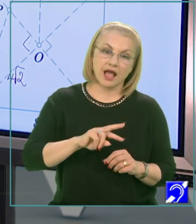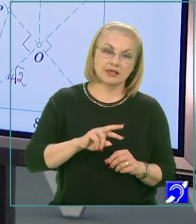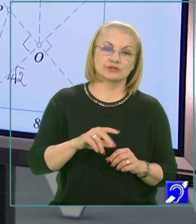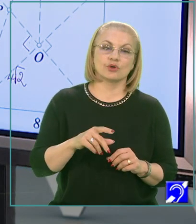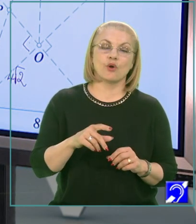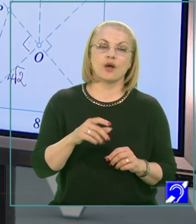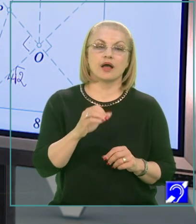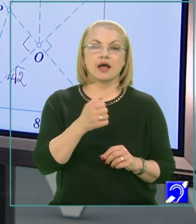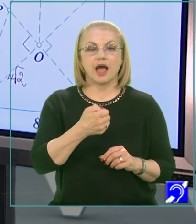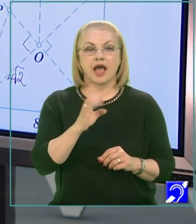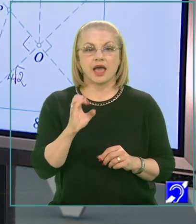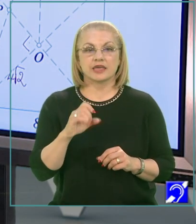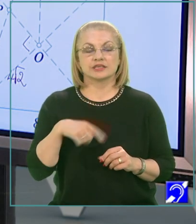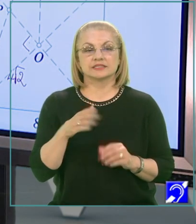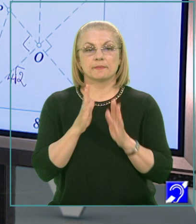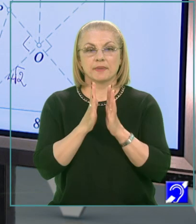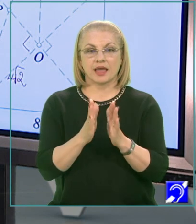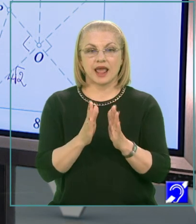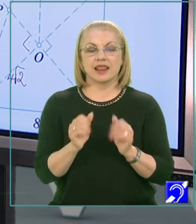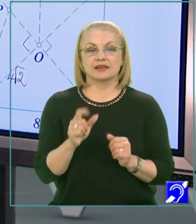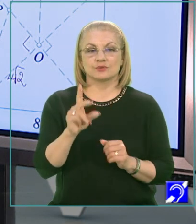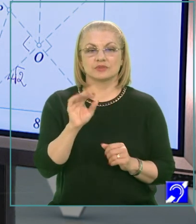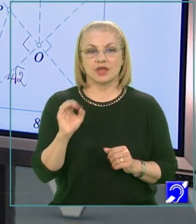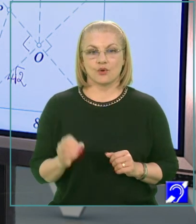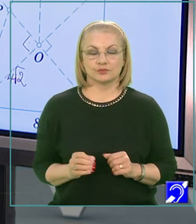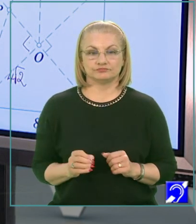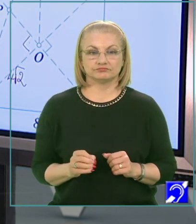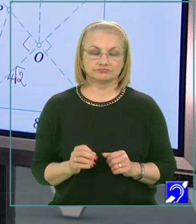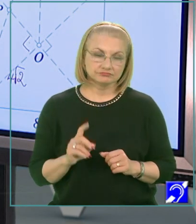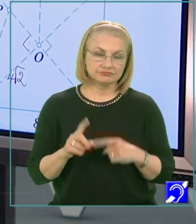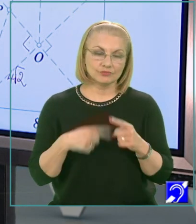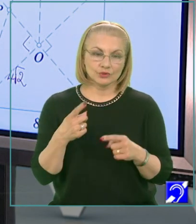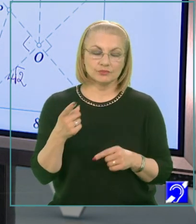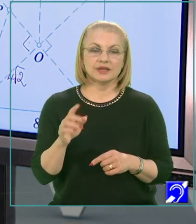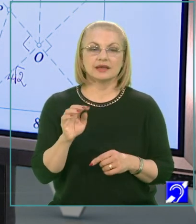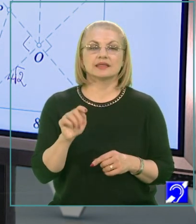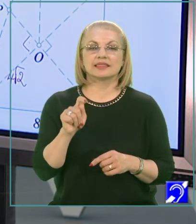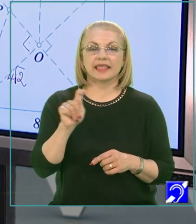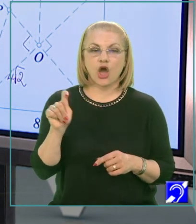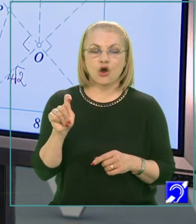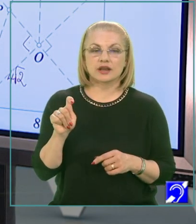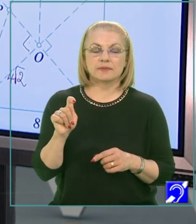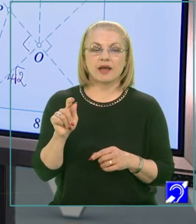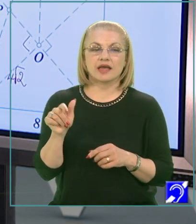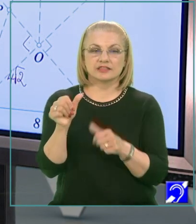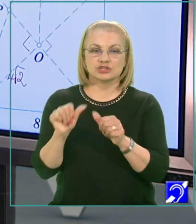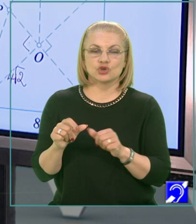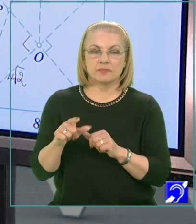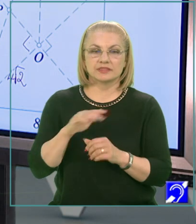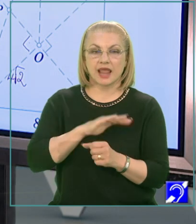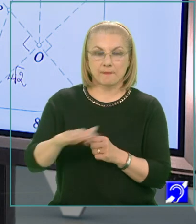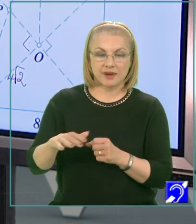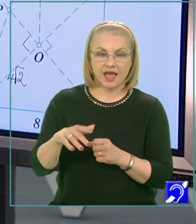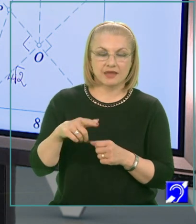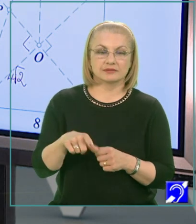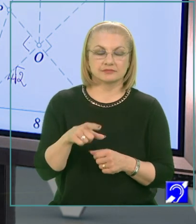că AE este și paralel cu DO. Din cele două și din teorema pe care o cunoaștem din geometria plană, rezultă